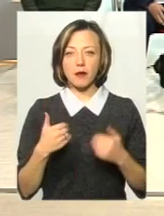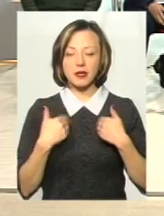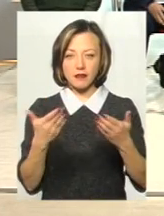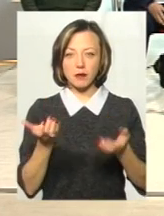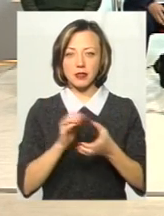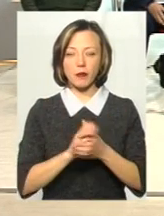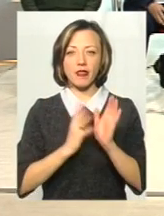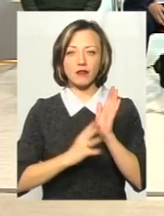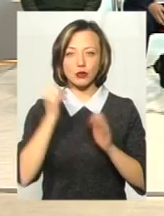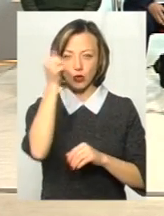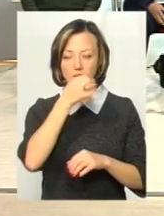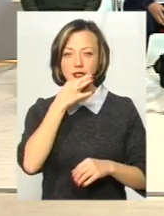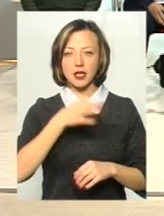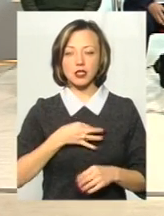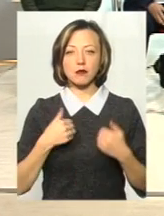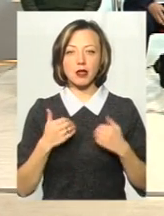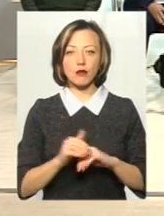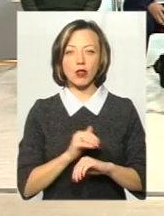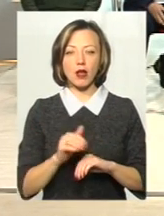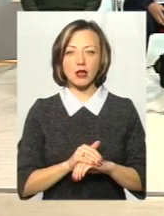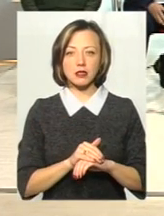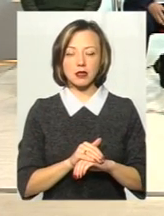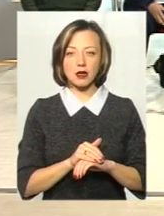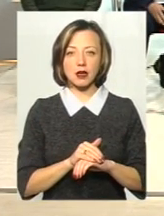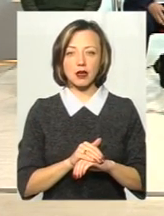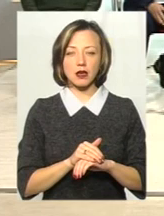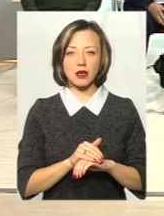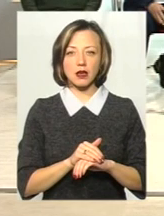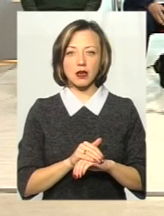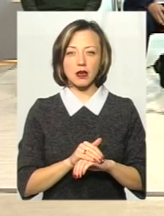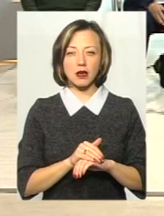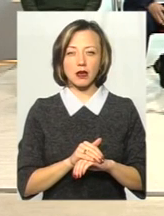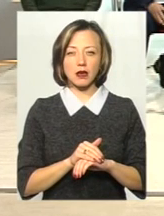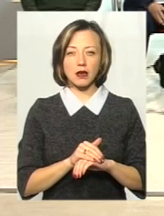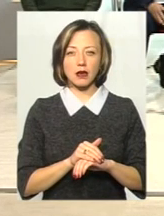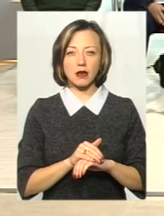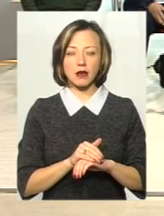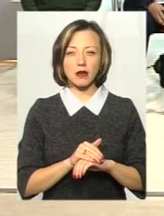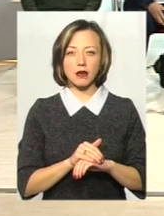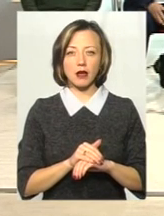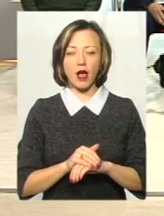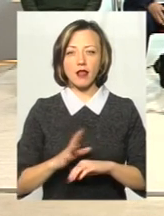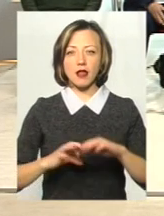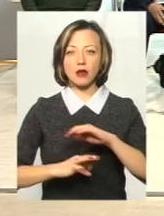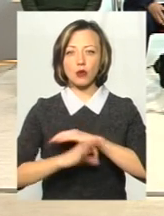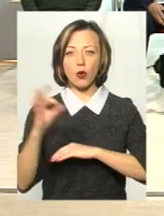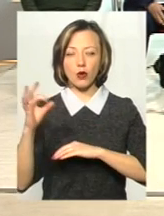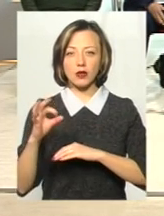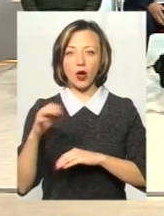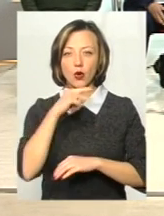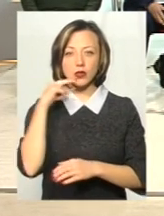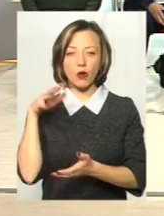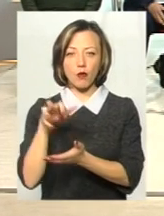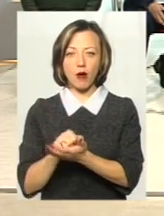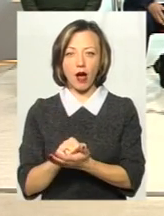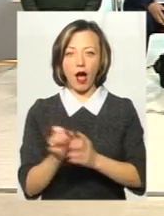років. Скажіть мені, будь ласка, на сході кордон наш порушують російські окупанти, і це там.